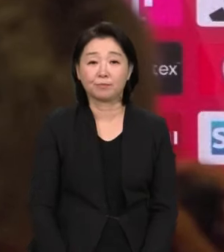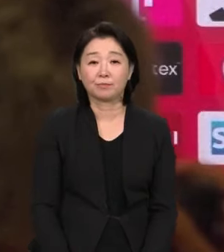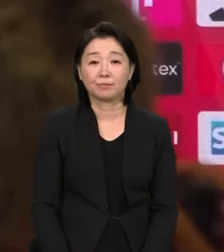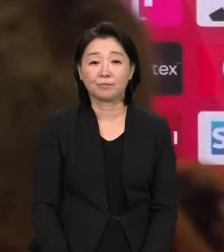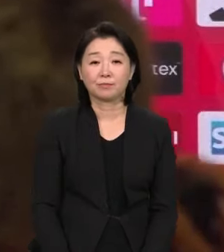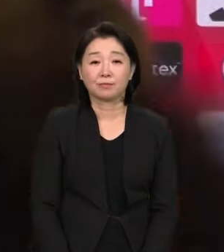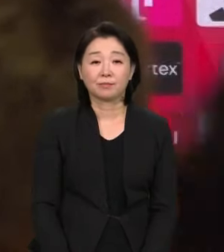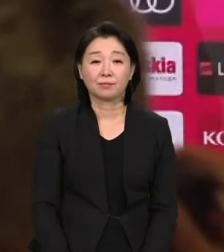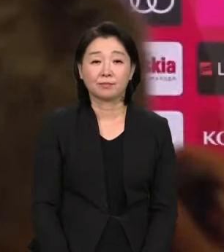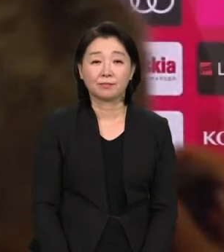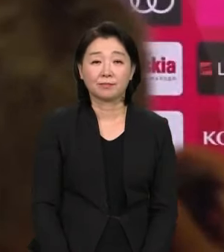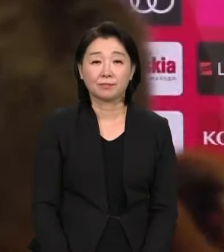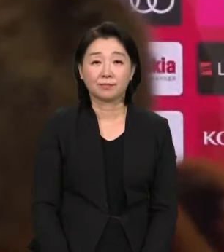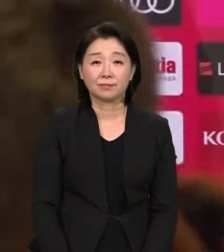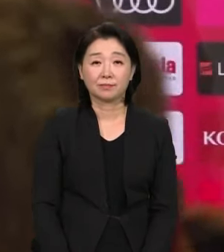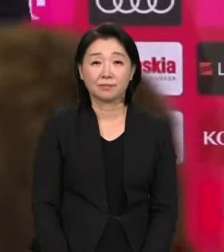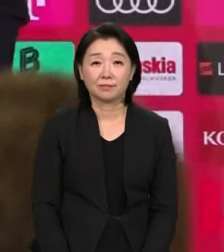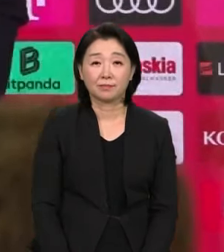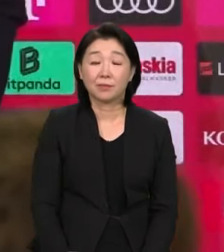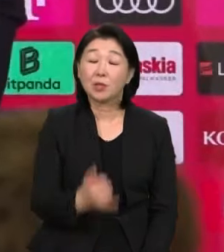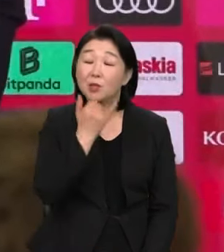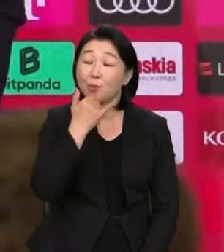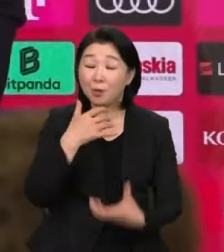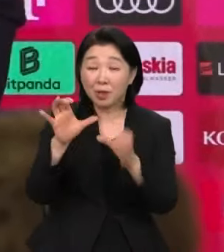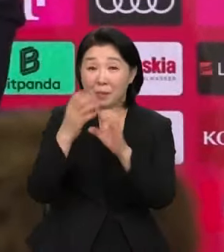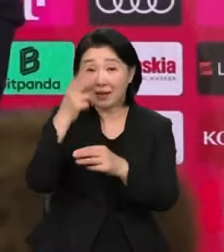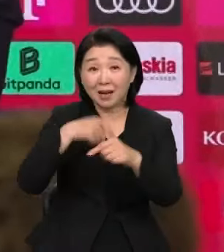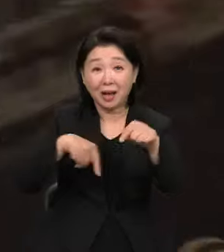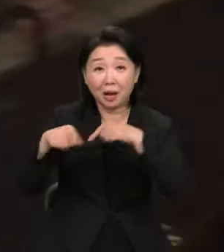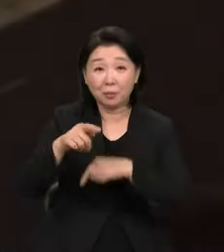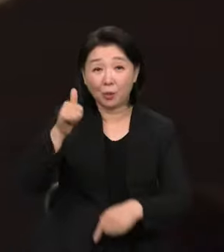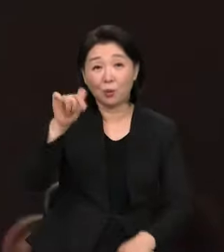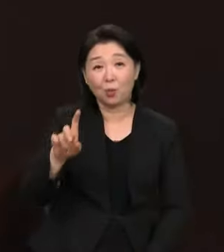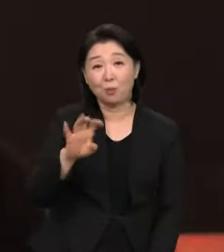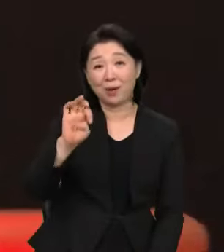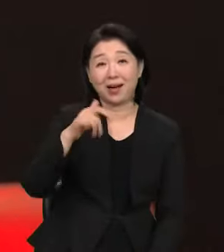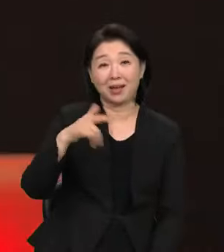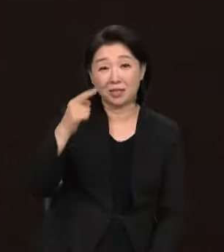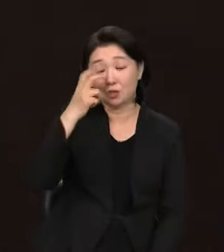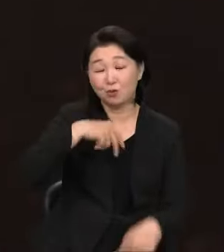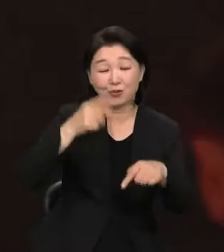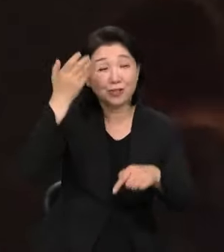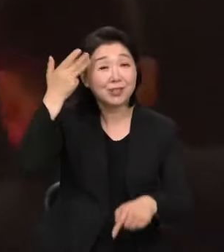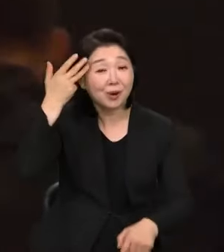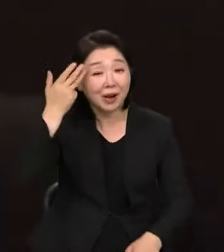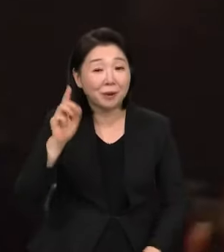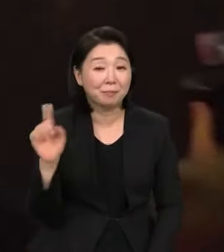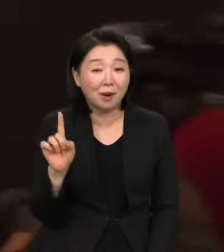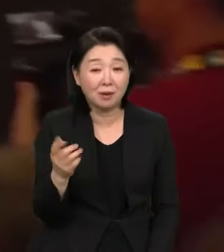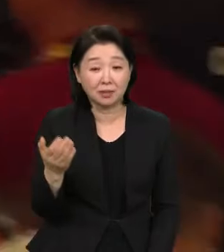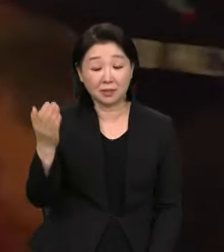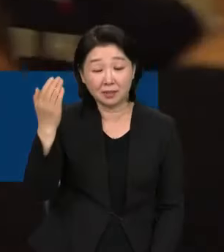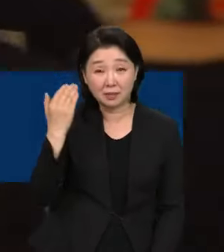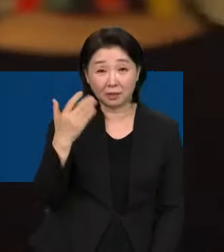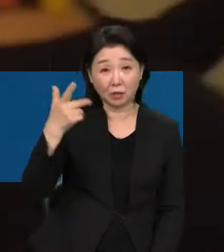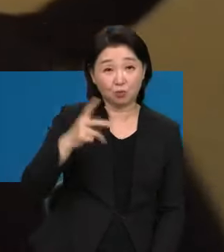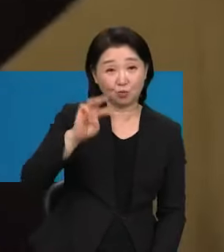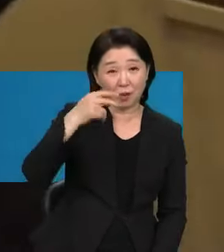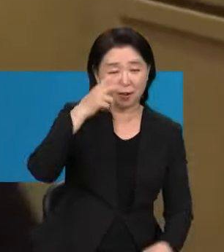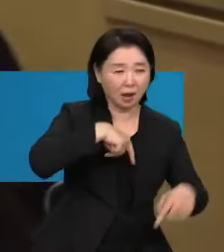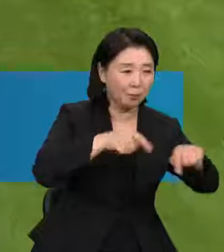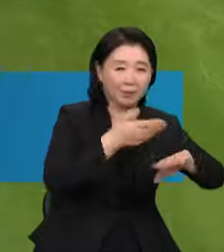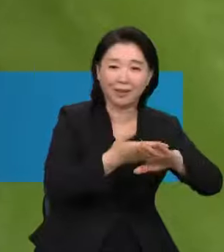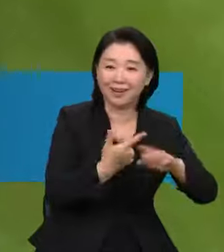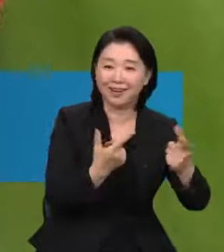when 아이에르 뮌헨의 새 사령탑 컴파니 감독의 축구 철학 어떤가요 이전에 해 감독과는 조금